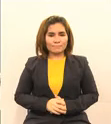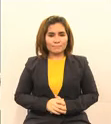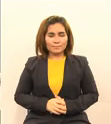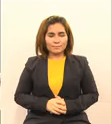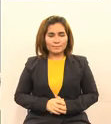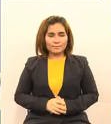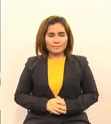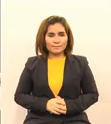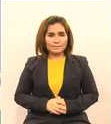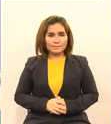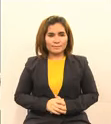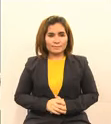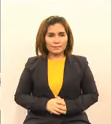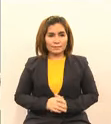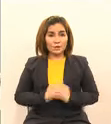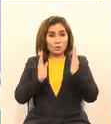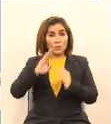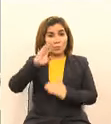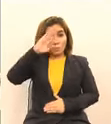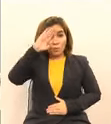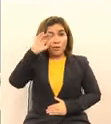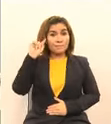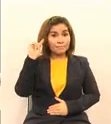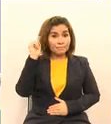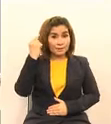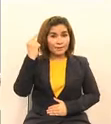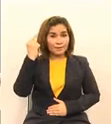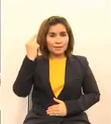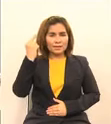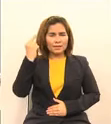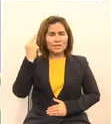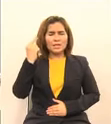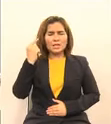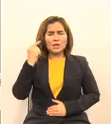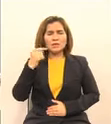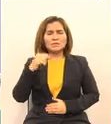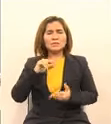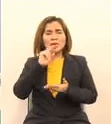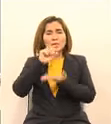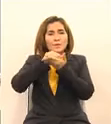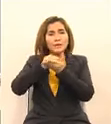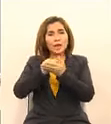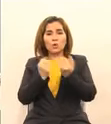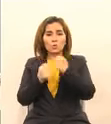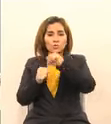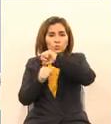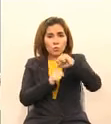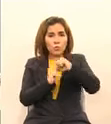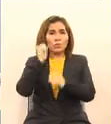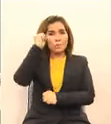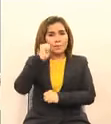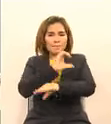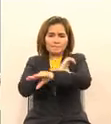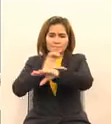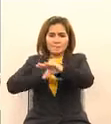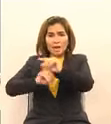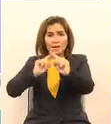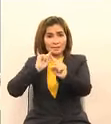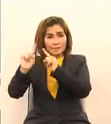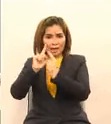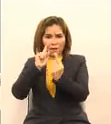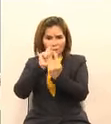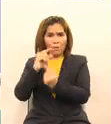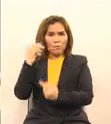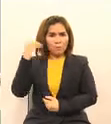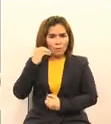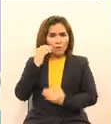ของผู้ป่วยรายใหม่นะที่เกี่ยวข้องกับขนส่งสาธารณะอย่างต่อเนี่ยลำปากอย่างต่อเนื่องไม่ว่าจะคนขับผู้โดยสารเนี่ย